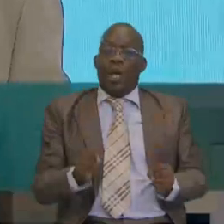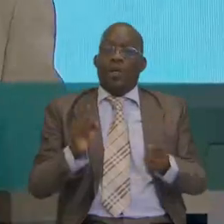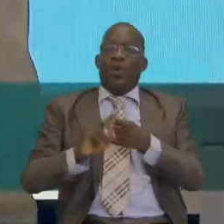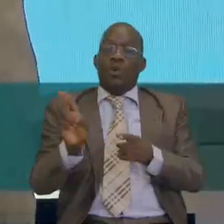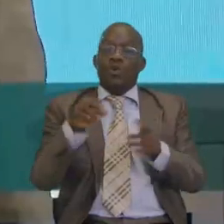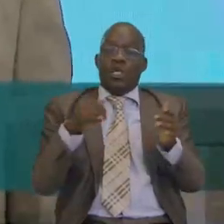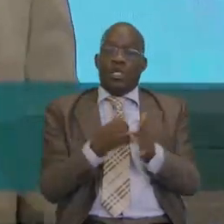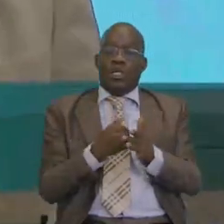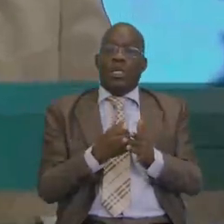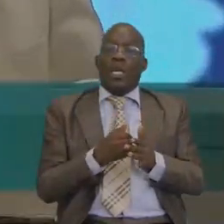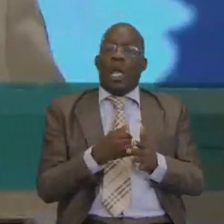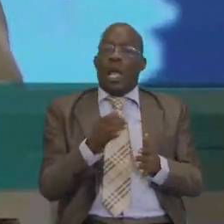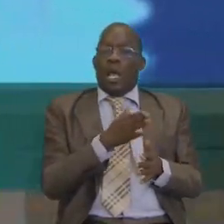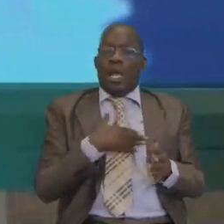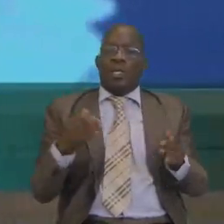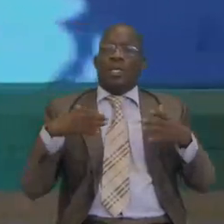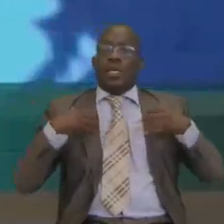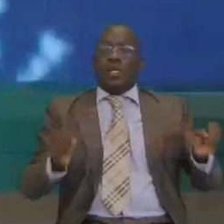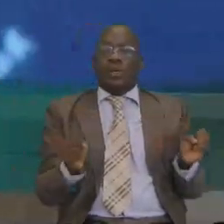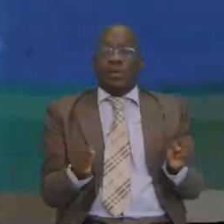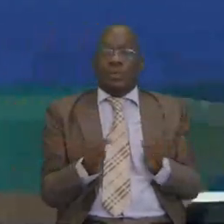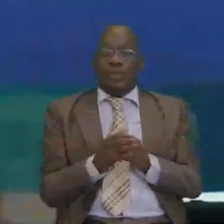pour guérir.